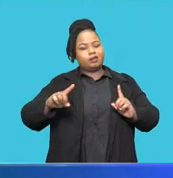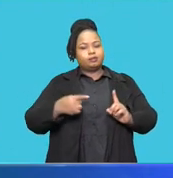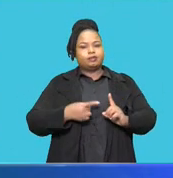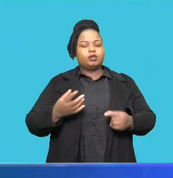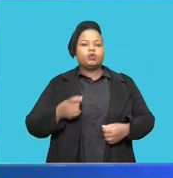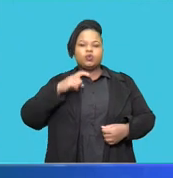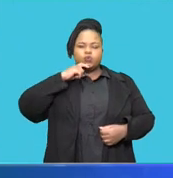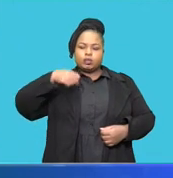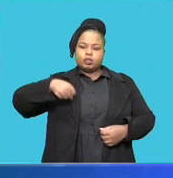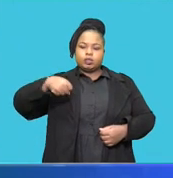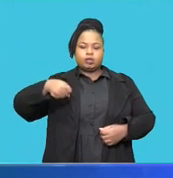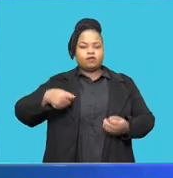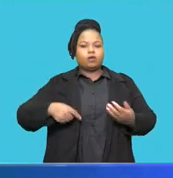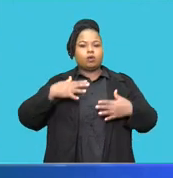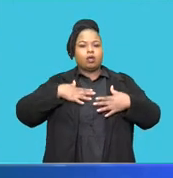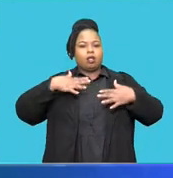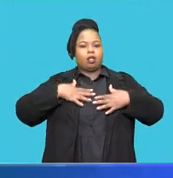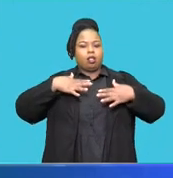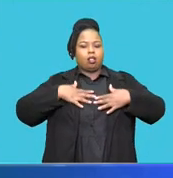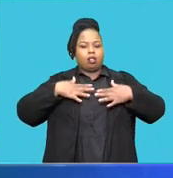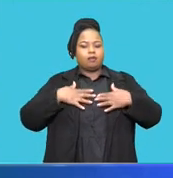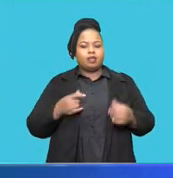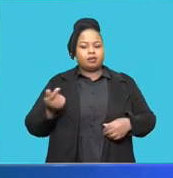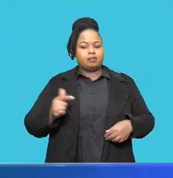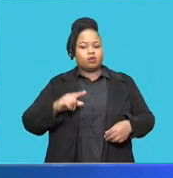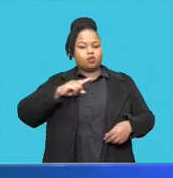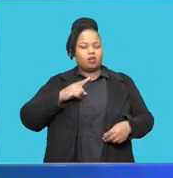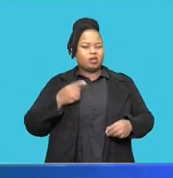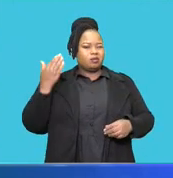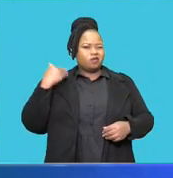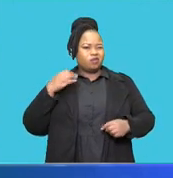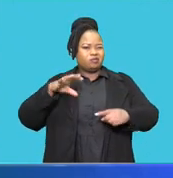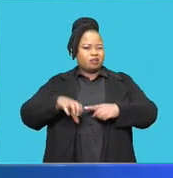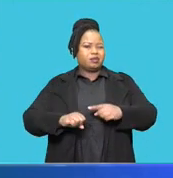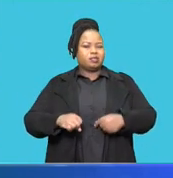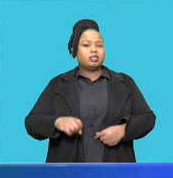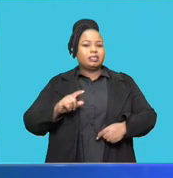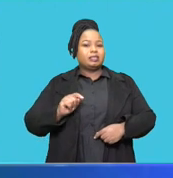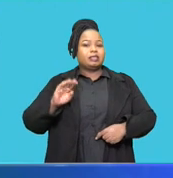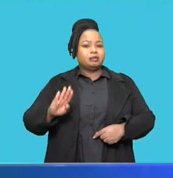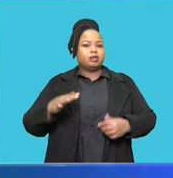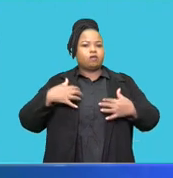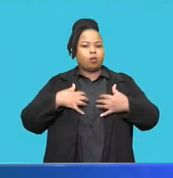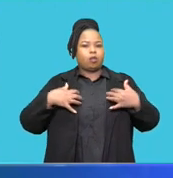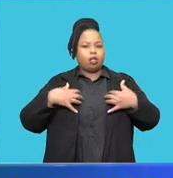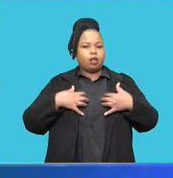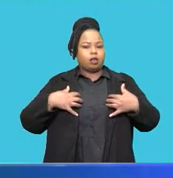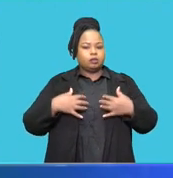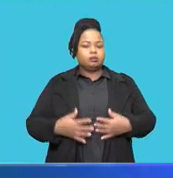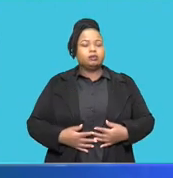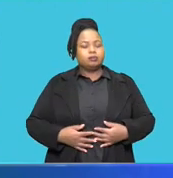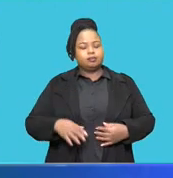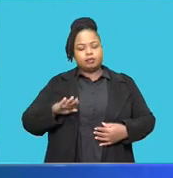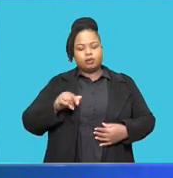ubudala isebenzisa umshini womoya ukuze iphefumule kahle emva kokuba yatholakala ukuthi inesifo sofuba esihlasela amaphaphu.